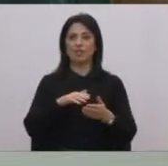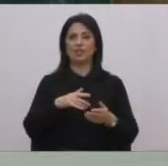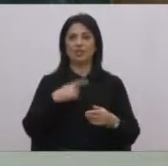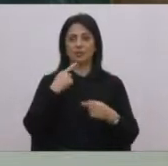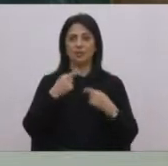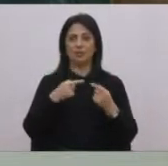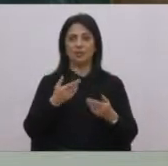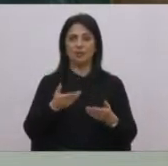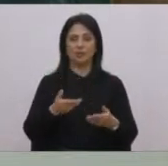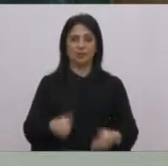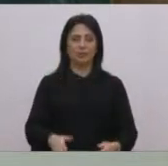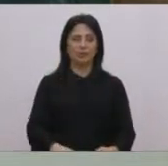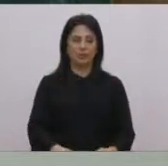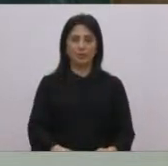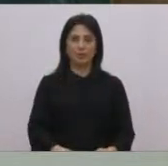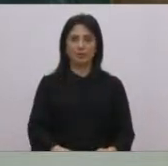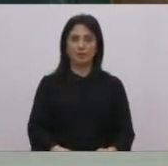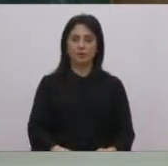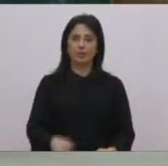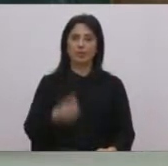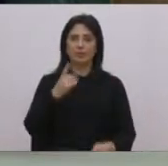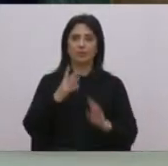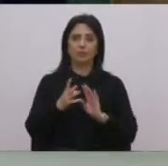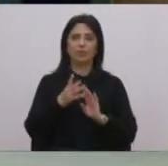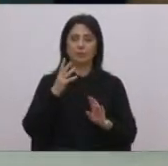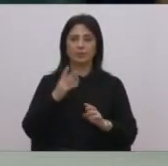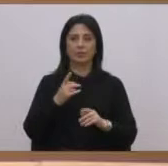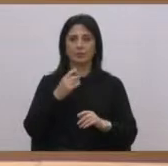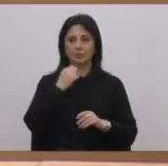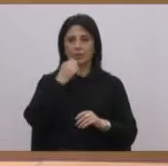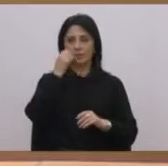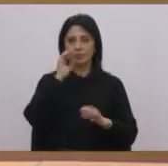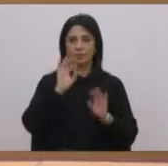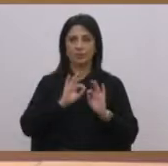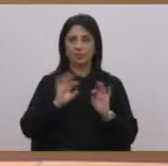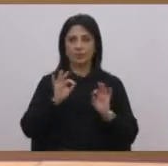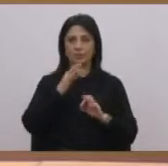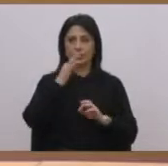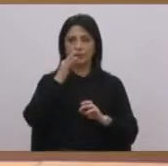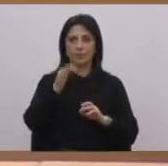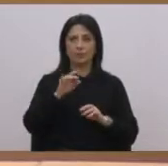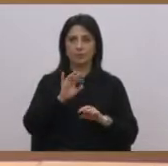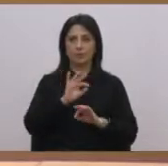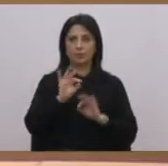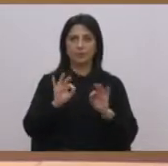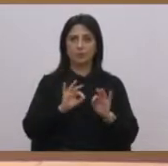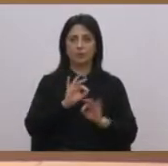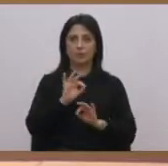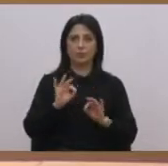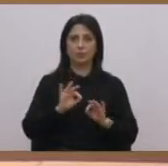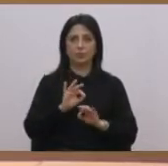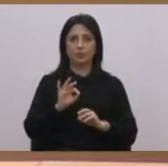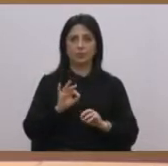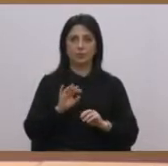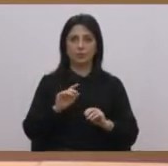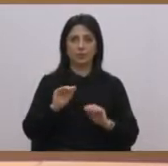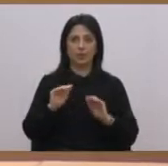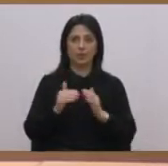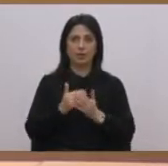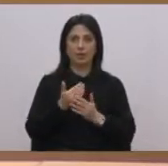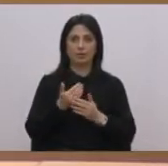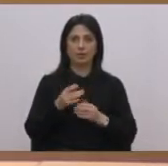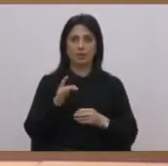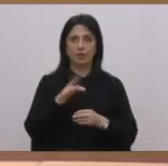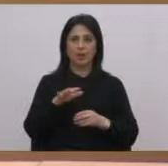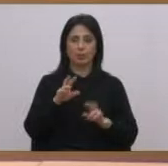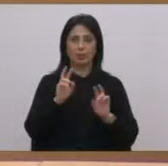საინტერესო მოხსენებისთვის. Პირველ რიგში მსურს მადლობა გითხრათ იმ პროექტისთვის, რომელსაც განახლებული